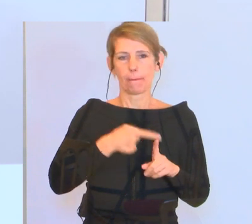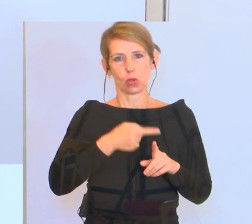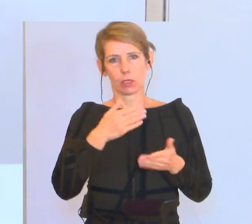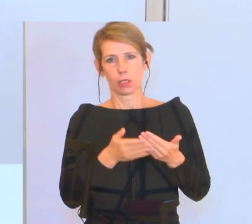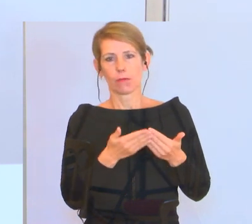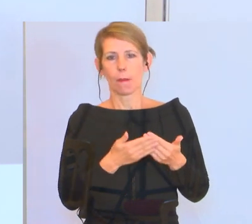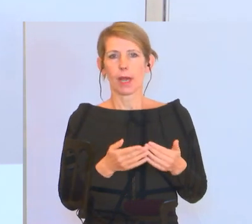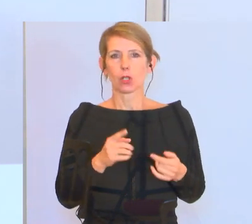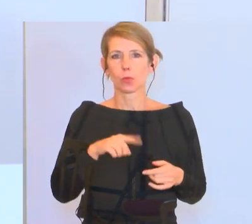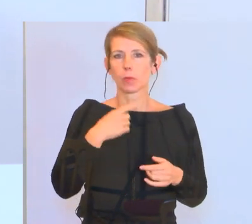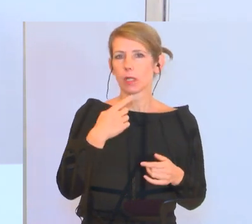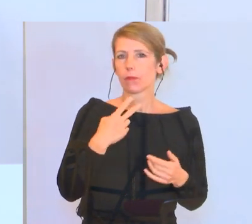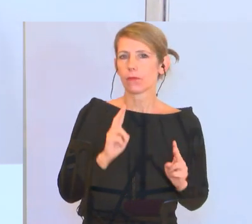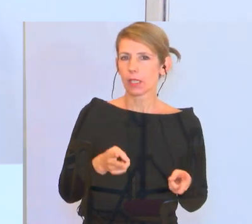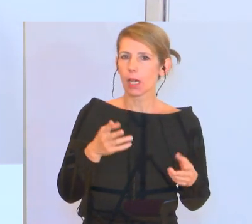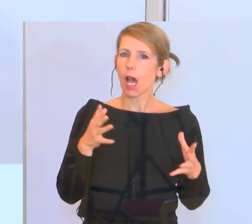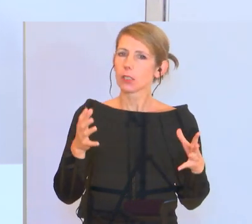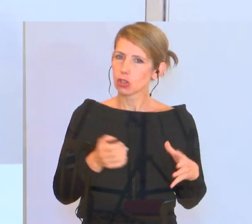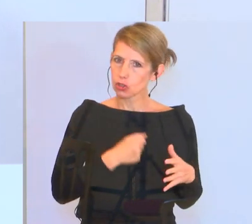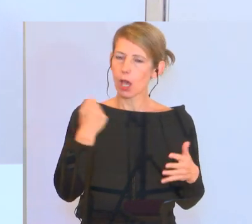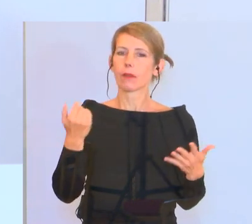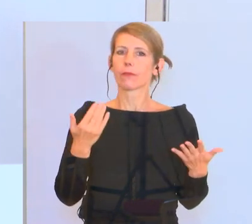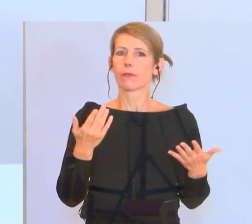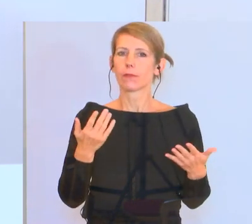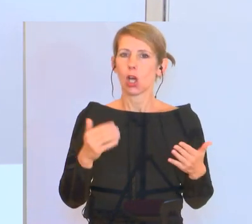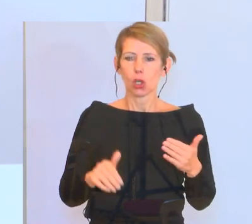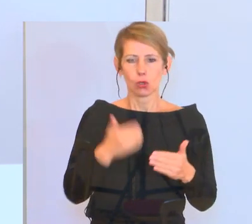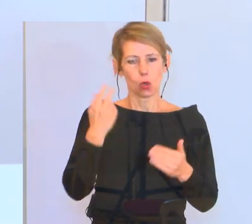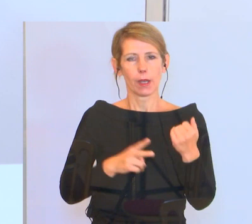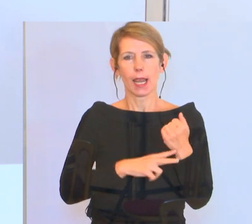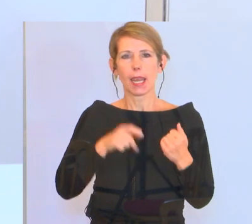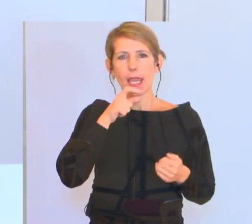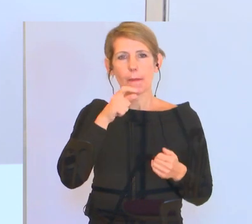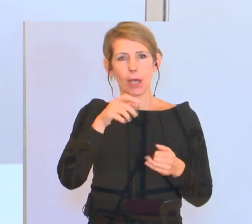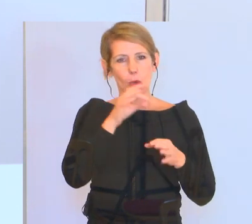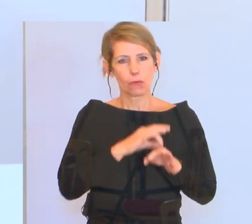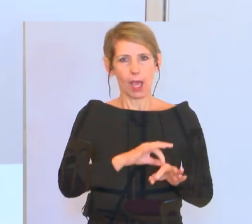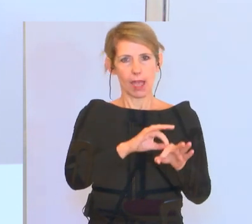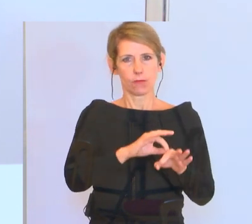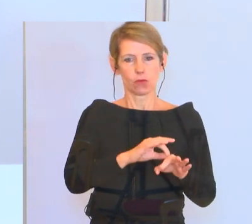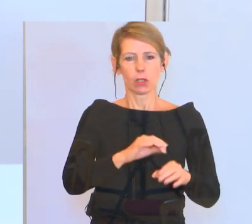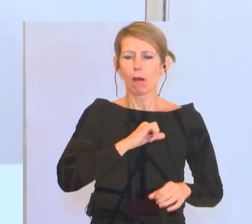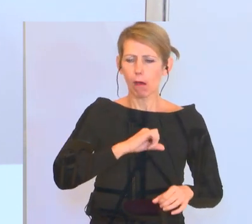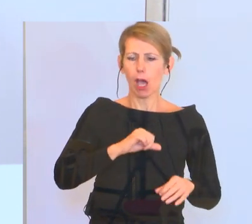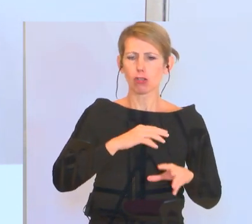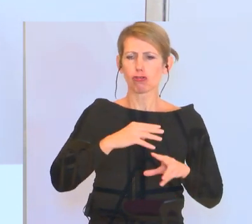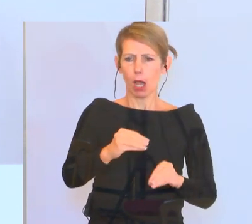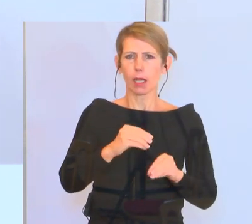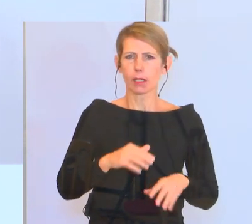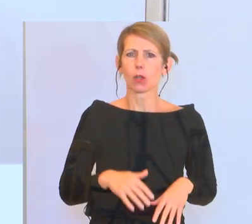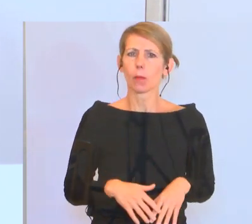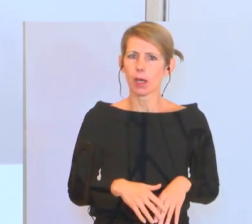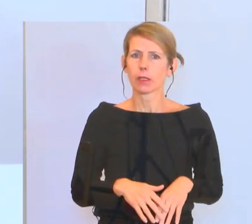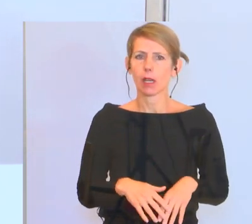dass wir entsprechendes schaffen können, neue Lehrberufe einzuführen, die rasch angenommen werden. Ich